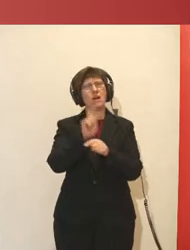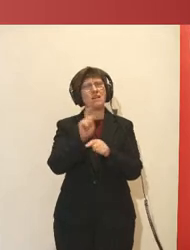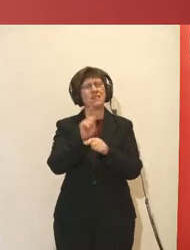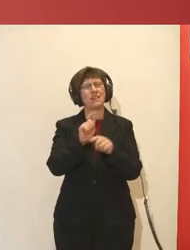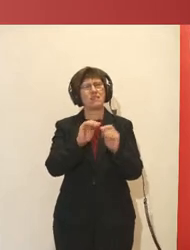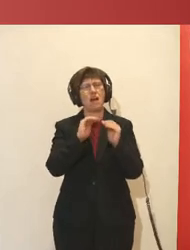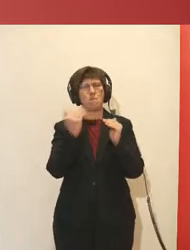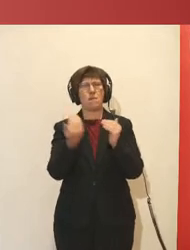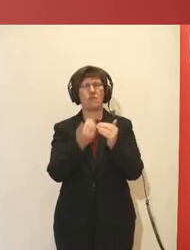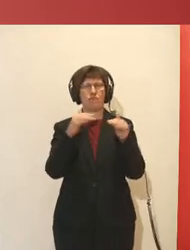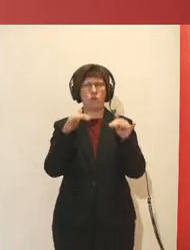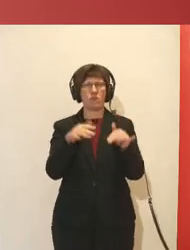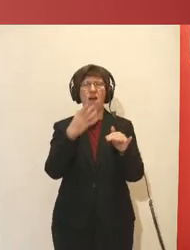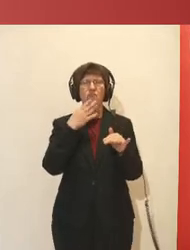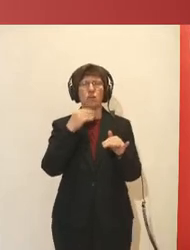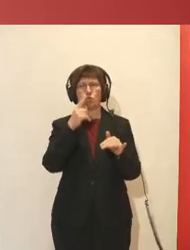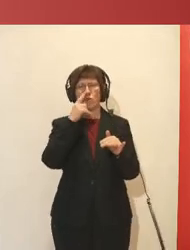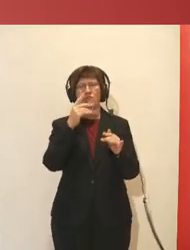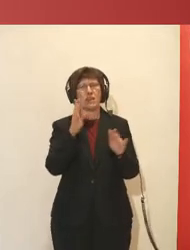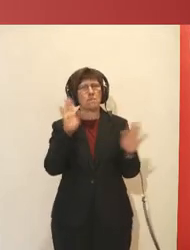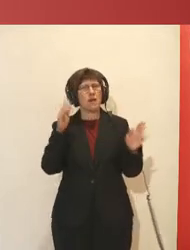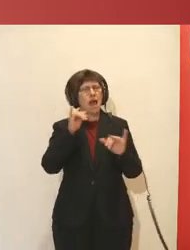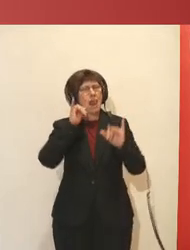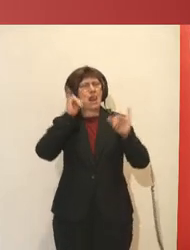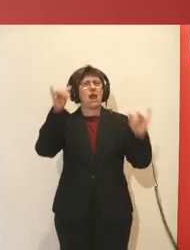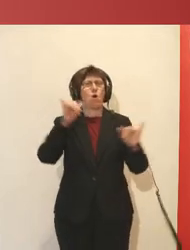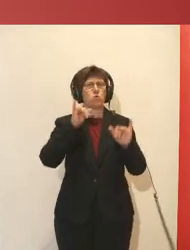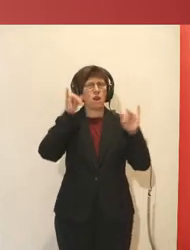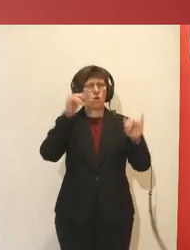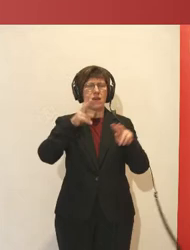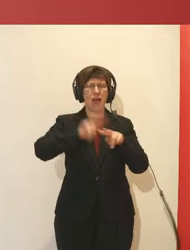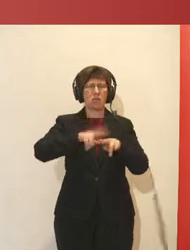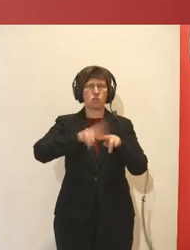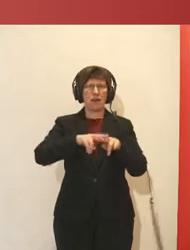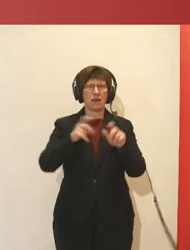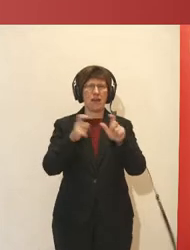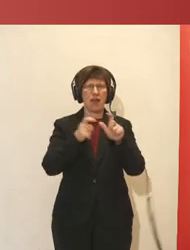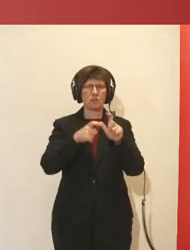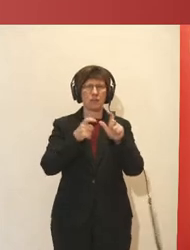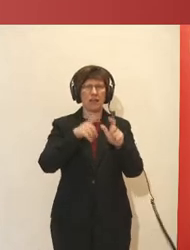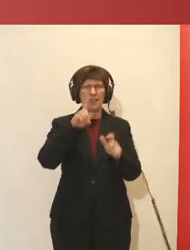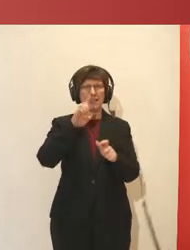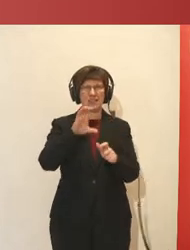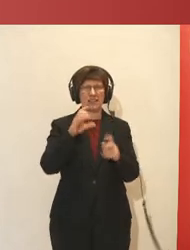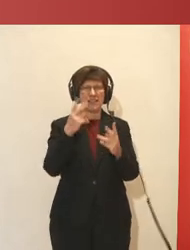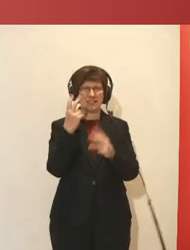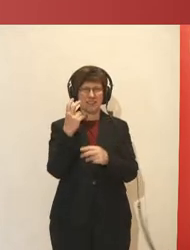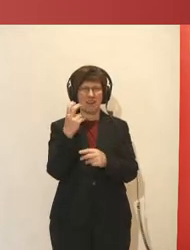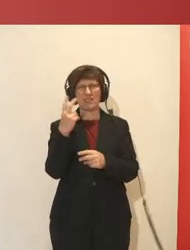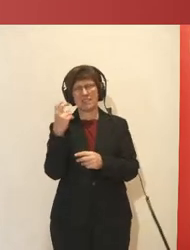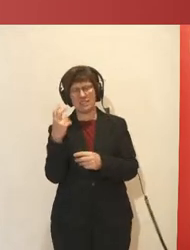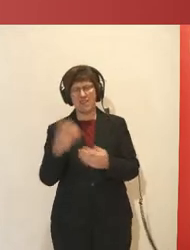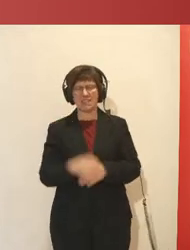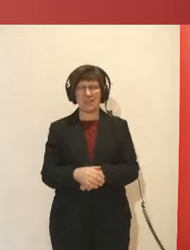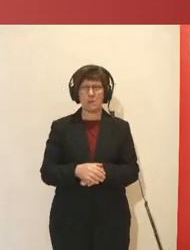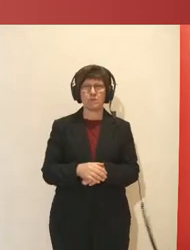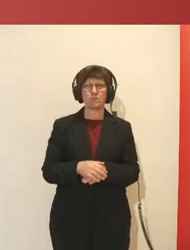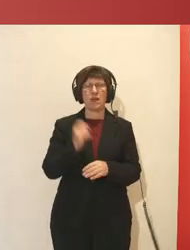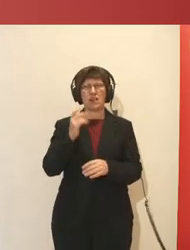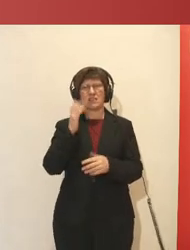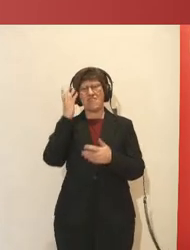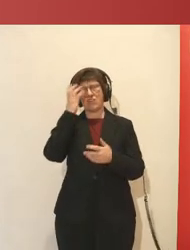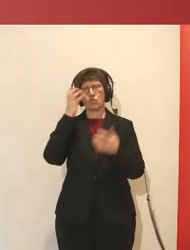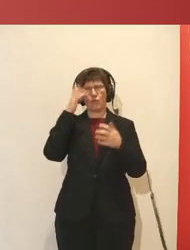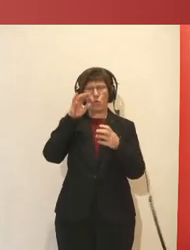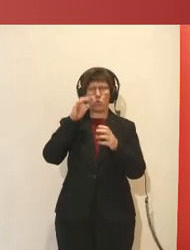plattformen wäre es schön wenn wir lauter sind mit unserem hashtag spd.de 20 als die verschwörungstheoretiker